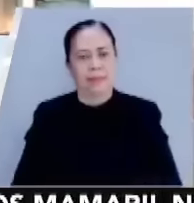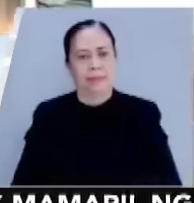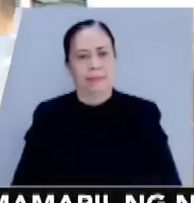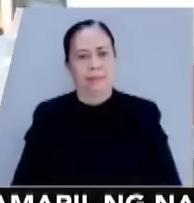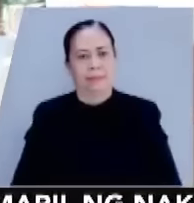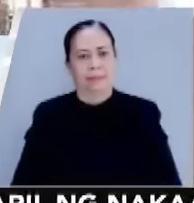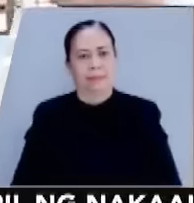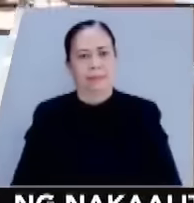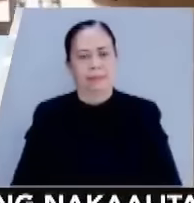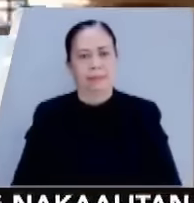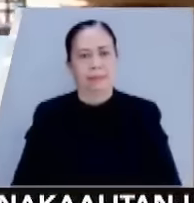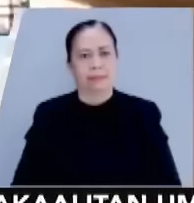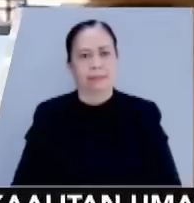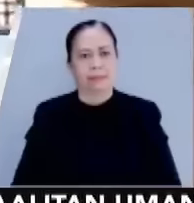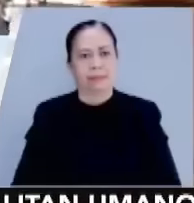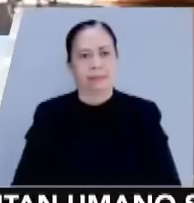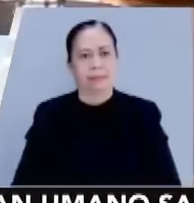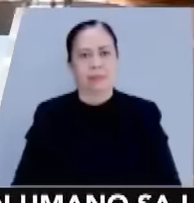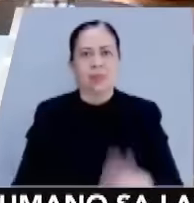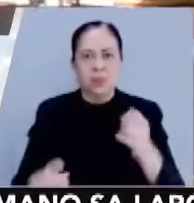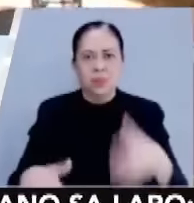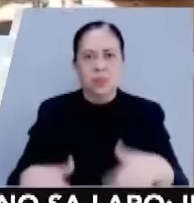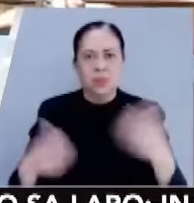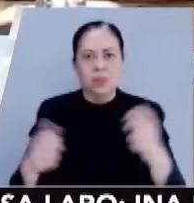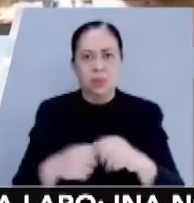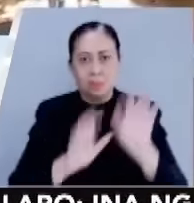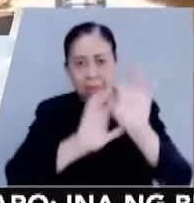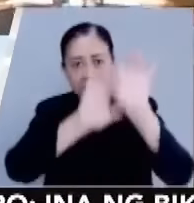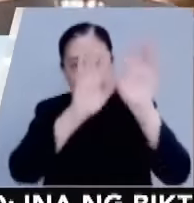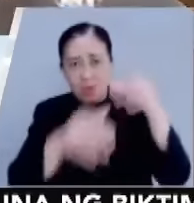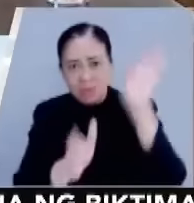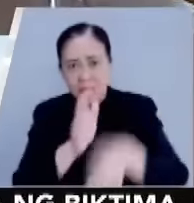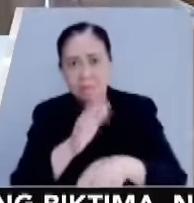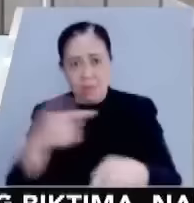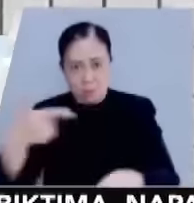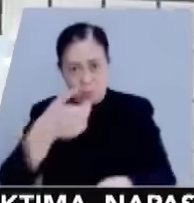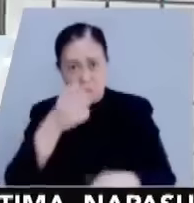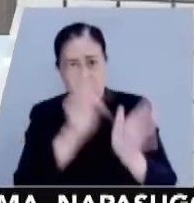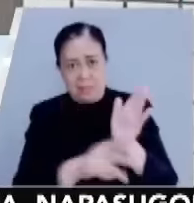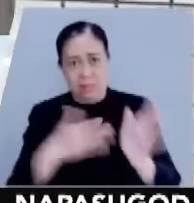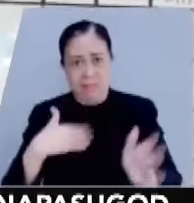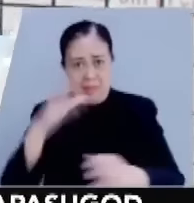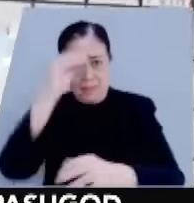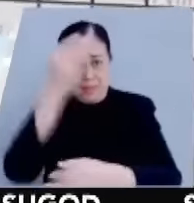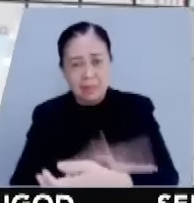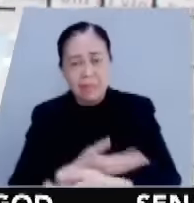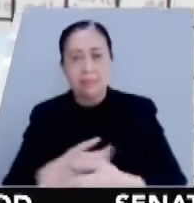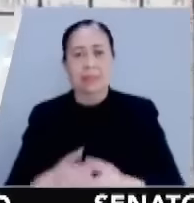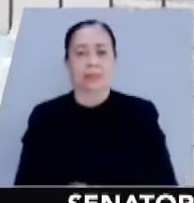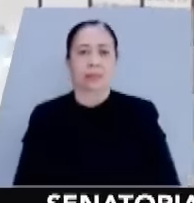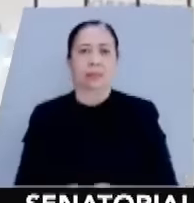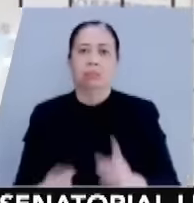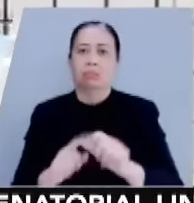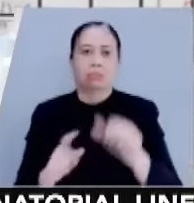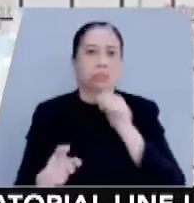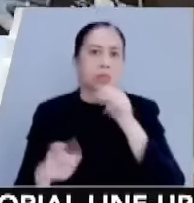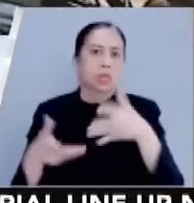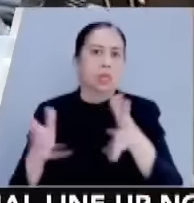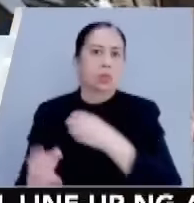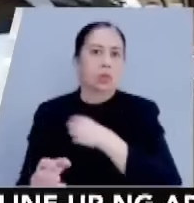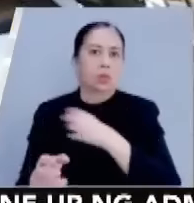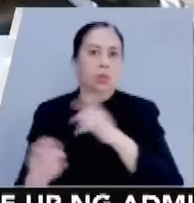Kayo, basketball lang, papatayin mo anak ko! pero hindi siya pinayagan ng mga pulis na